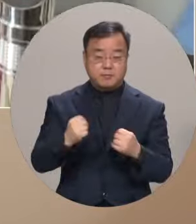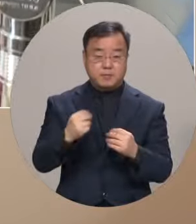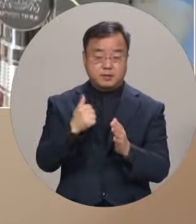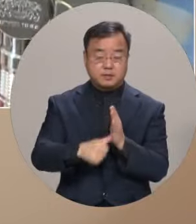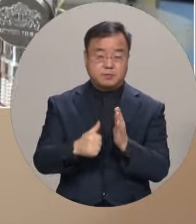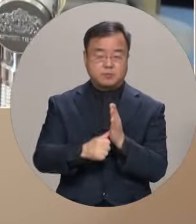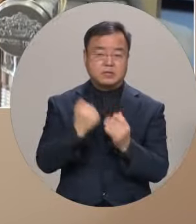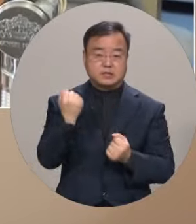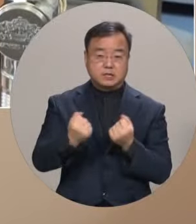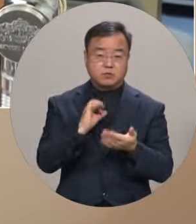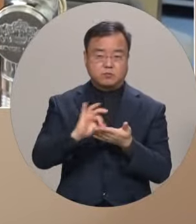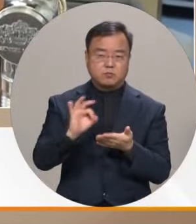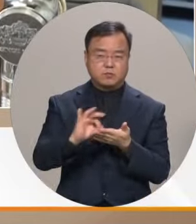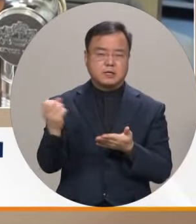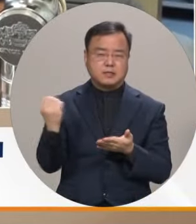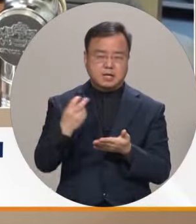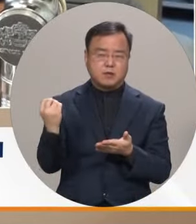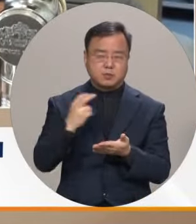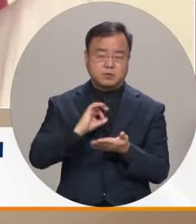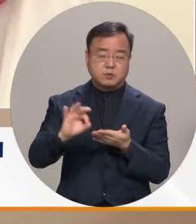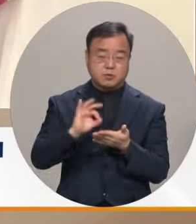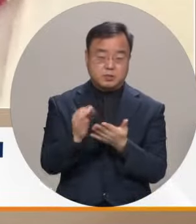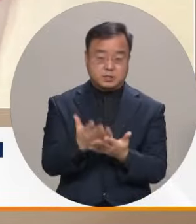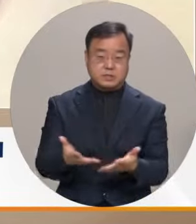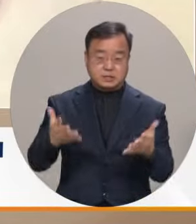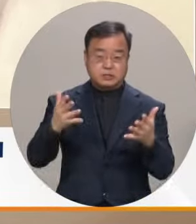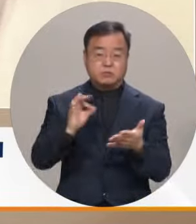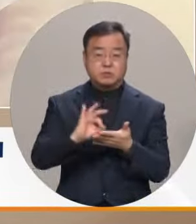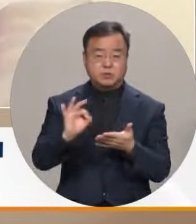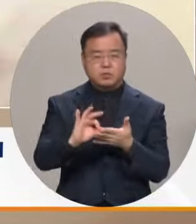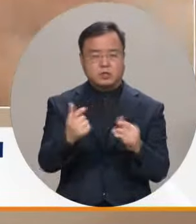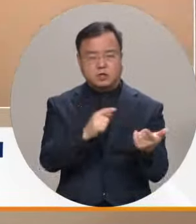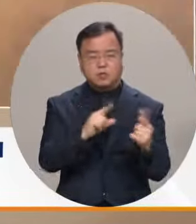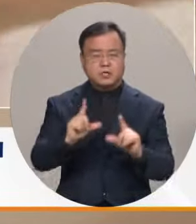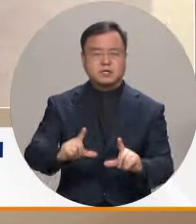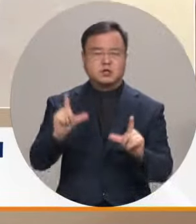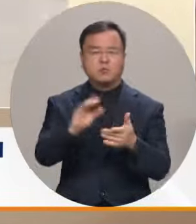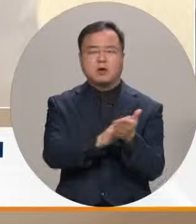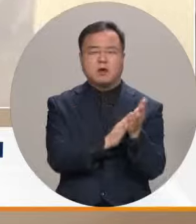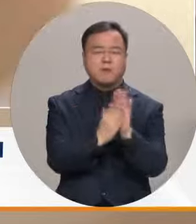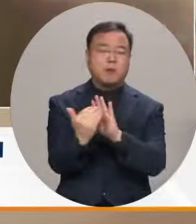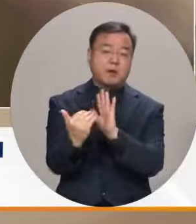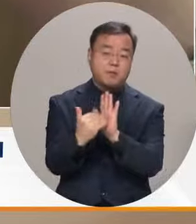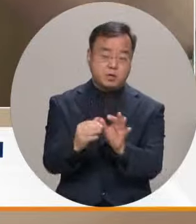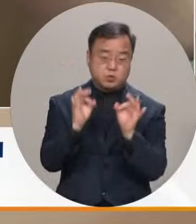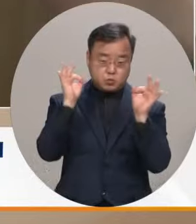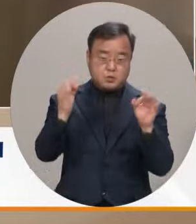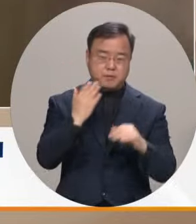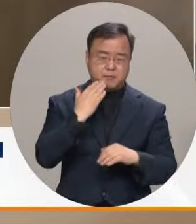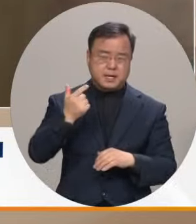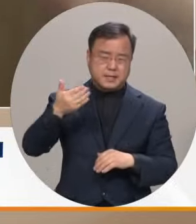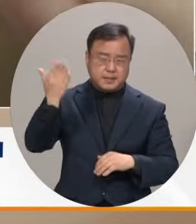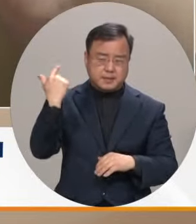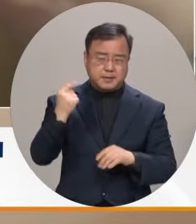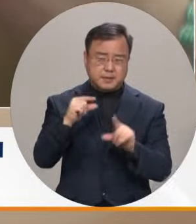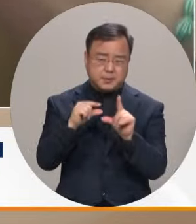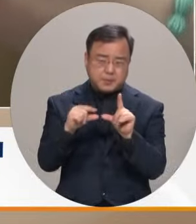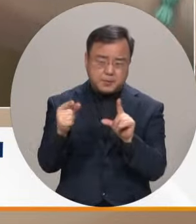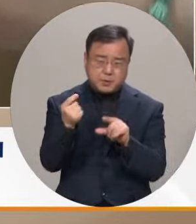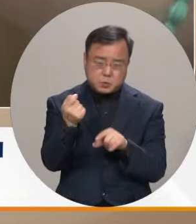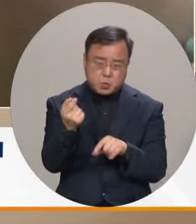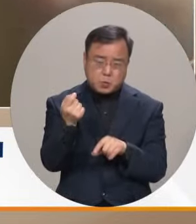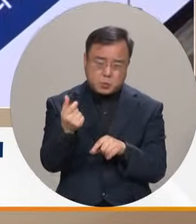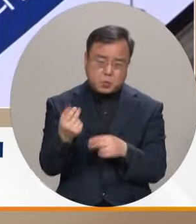자전거 이용 분리배출 실천 등으로 기후 변화를 막기 위해 노력할 수 있습니다 옛말에 티모와 태산이라는 속담이